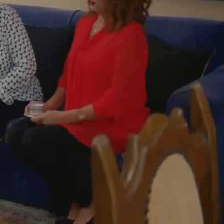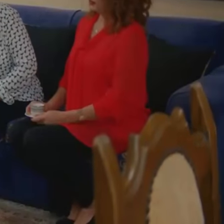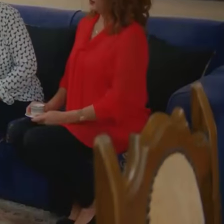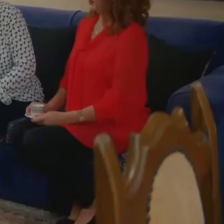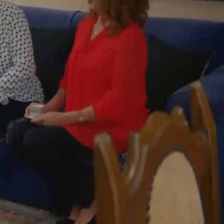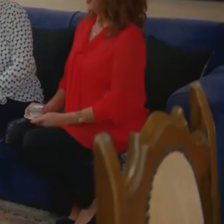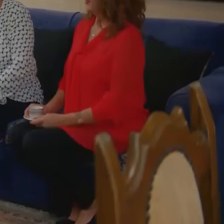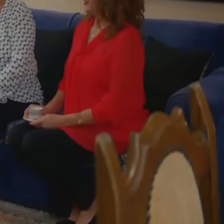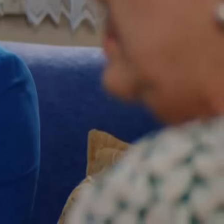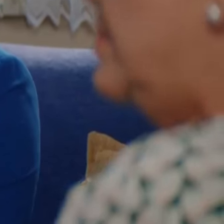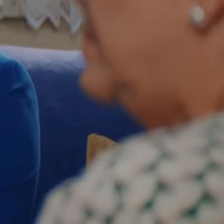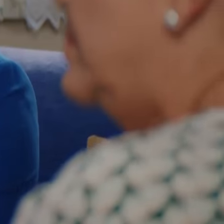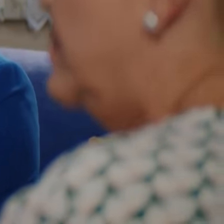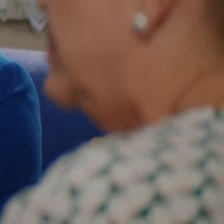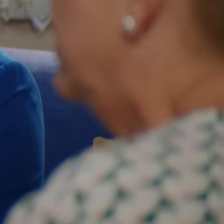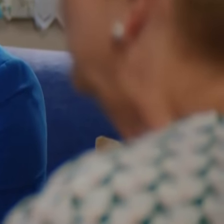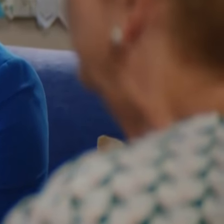bıraktı.